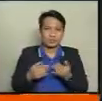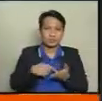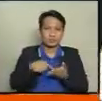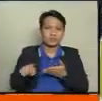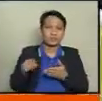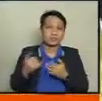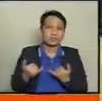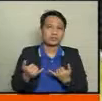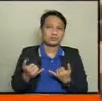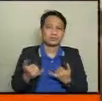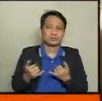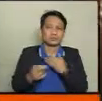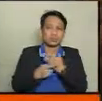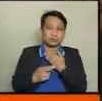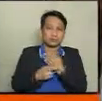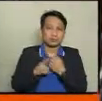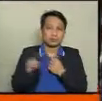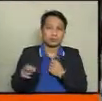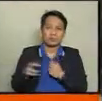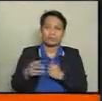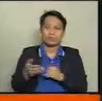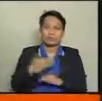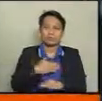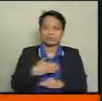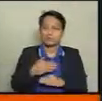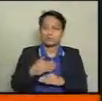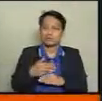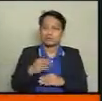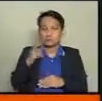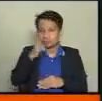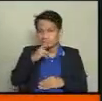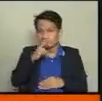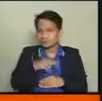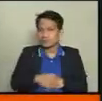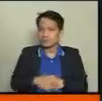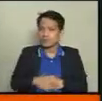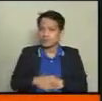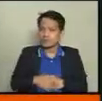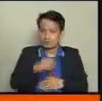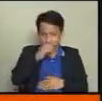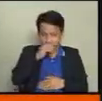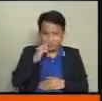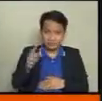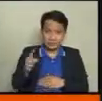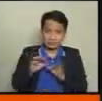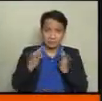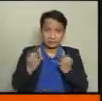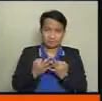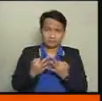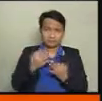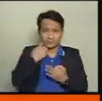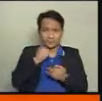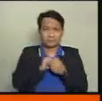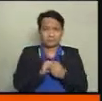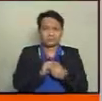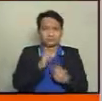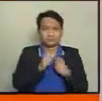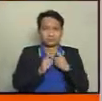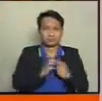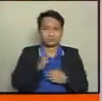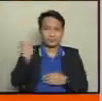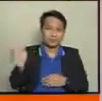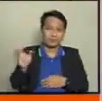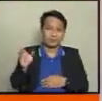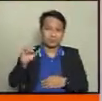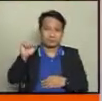ibinayad ng mga nakapag-reserve na pasahero para sa biyaheng Visayas. Meron tayo isang pamilyang nakapanayam kanina na papunta sana